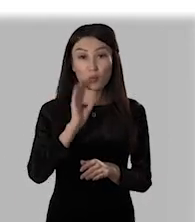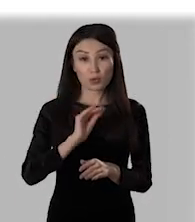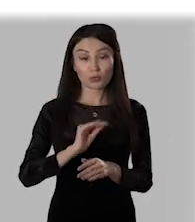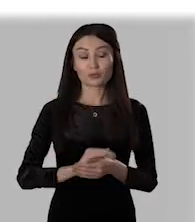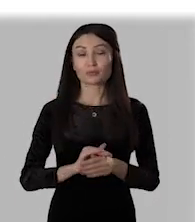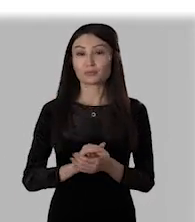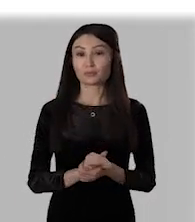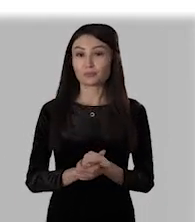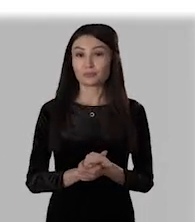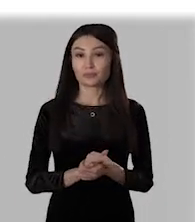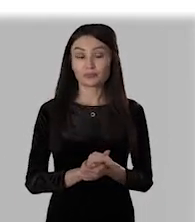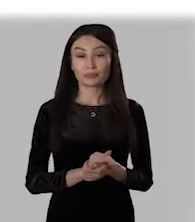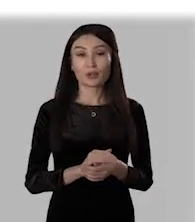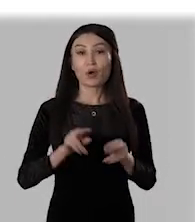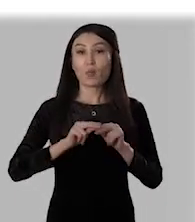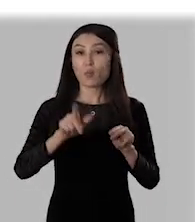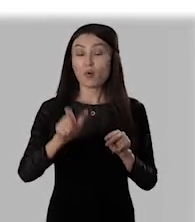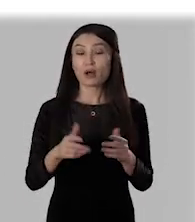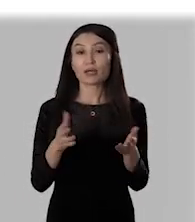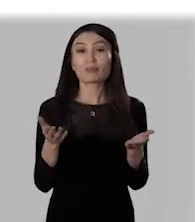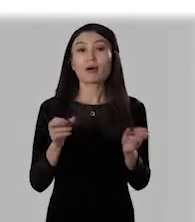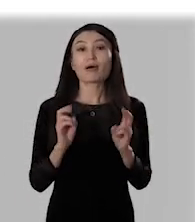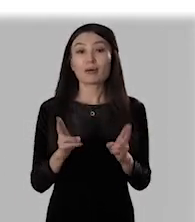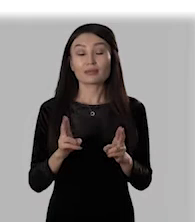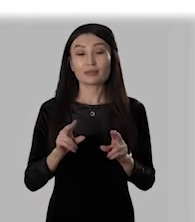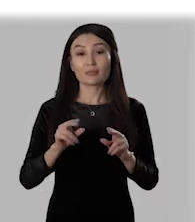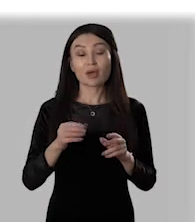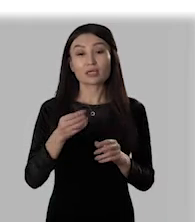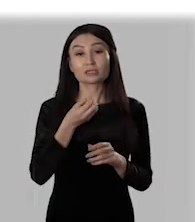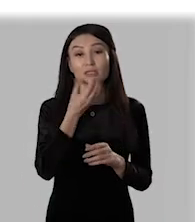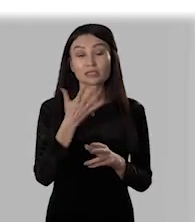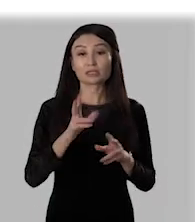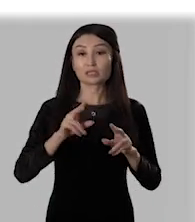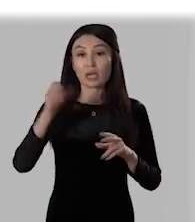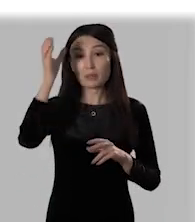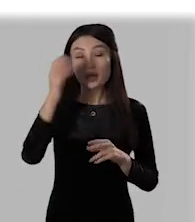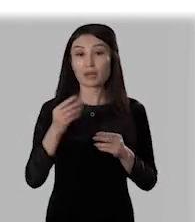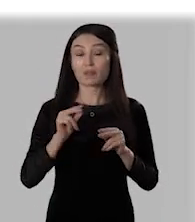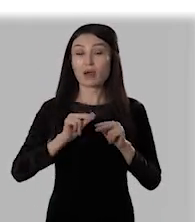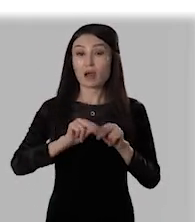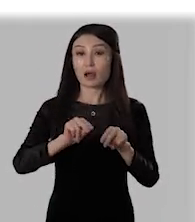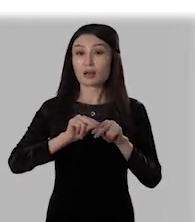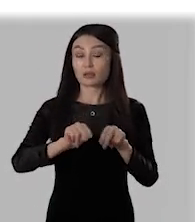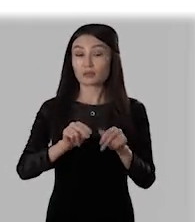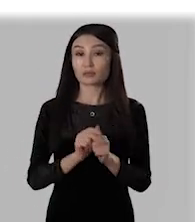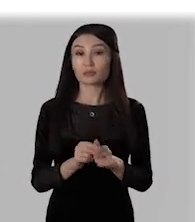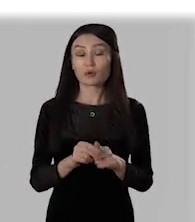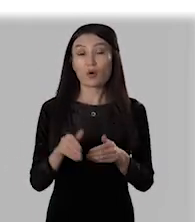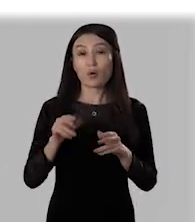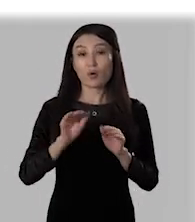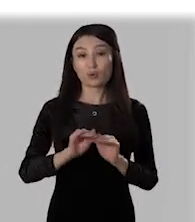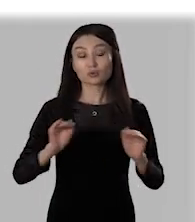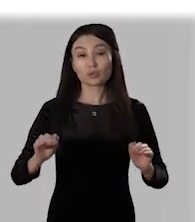айтарсыңар. Мугалим кантип жакшы билим алуунун жолун окуучуларга көрсөтүп берет.